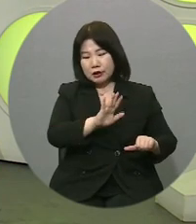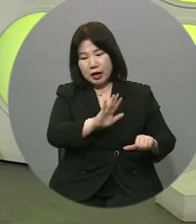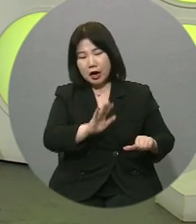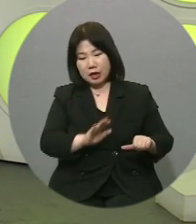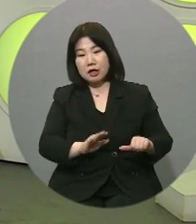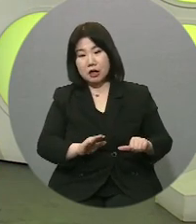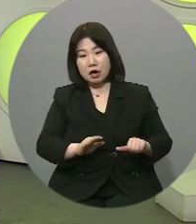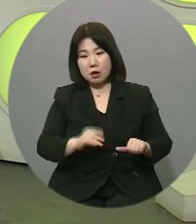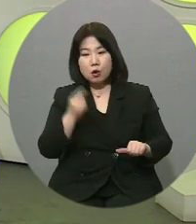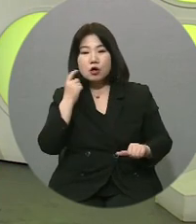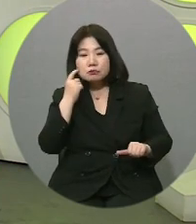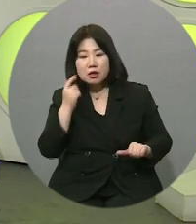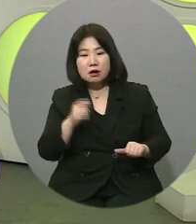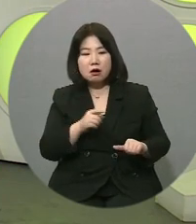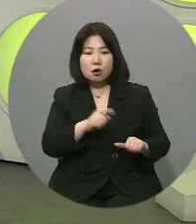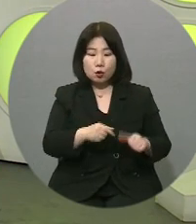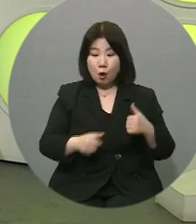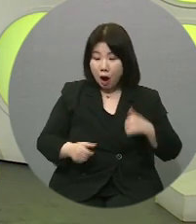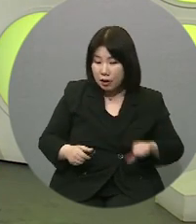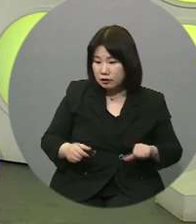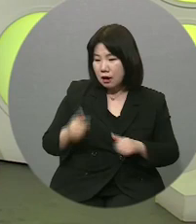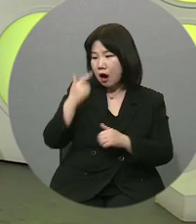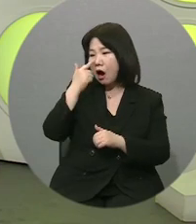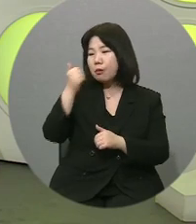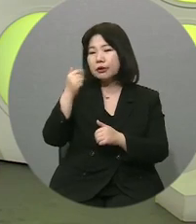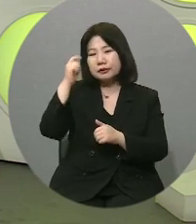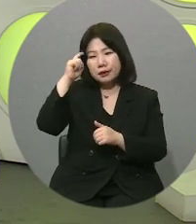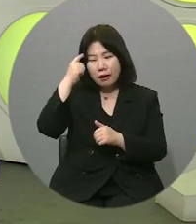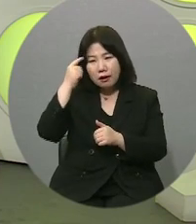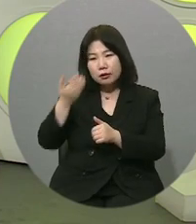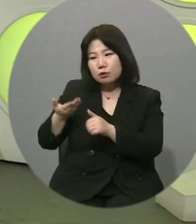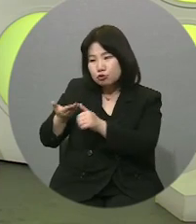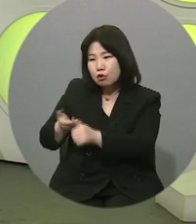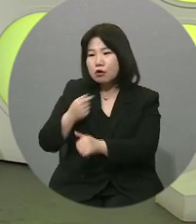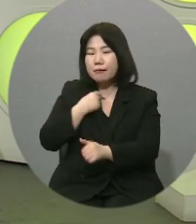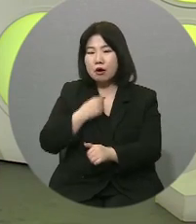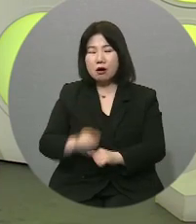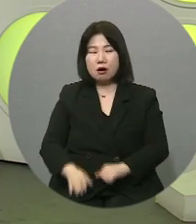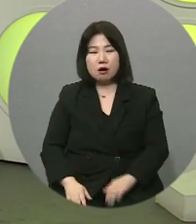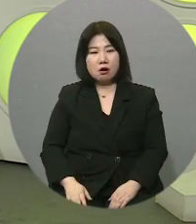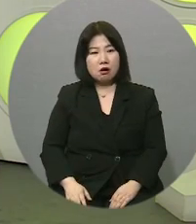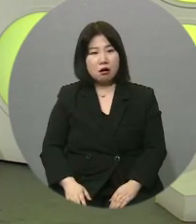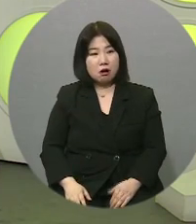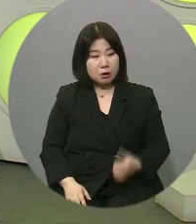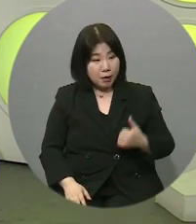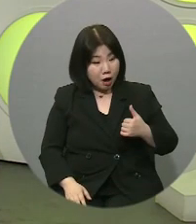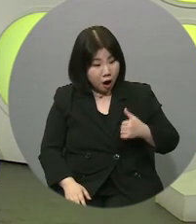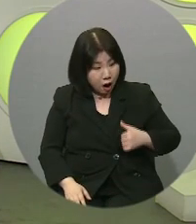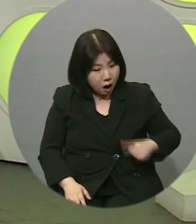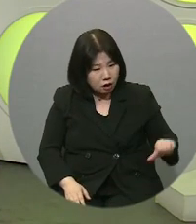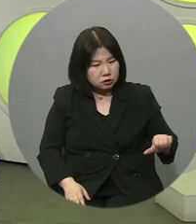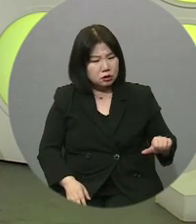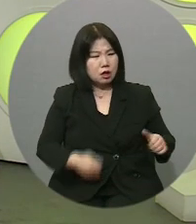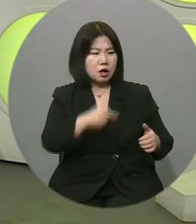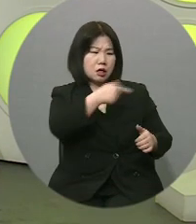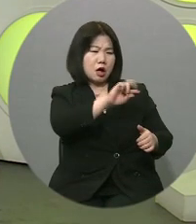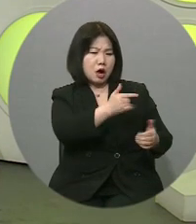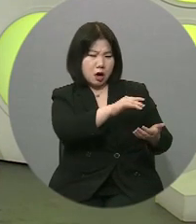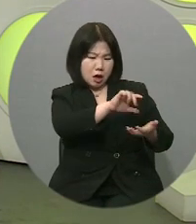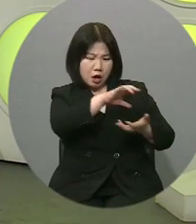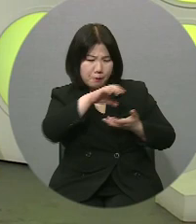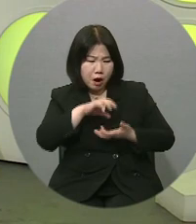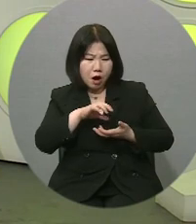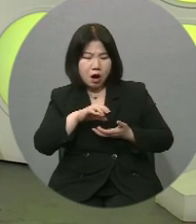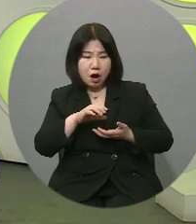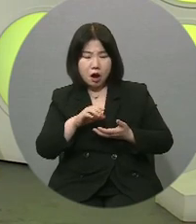아버지의 건강을 생각하는 그런 입장이잖아요. 그렇죠. 네. 아버지는 자식의 간이식을 받으면 건강이 오래